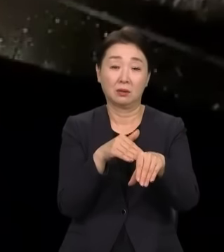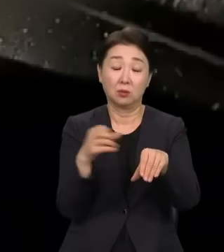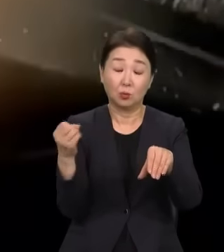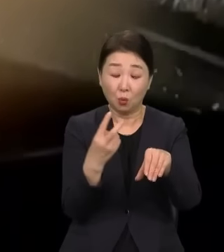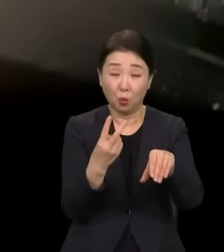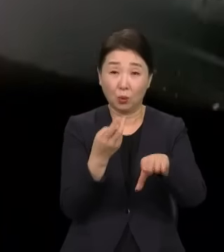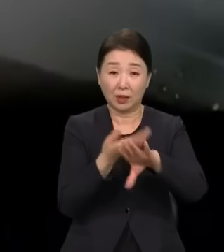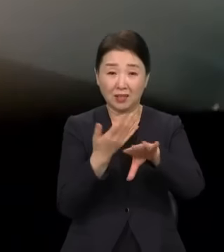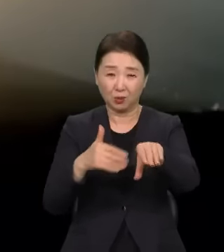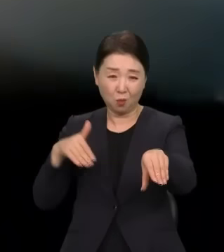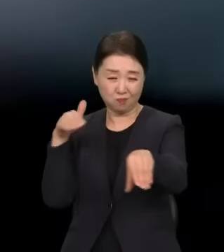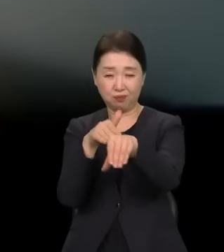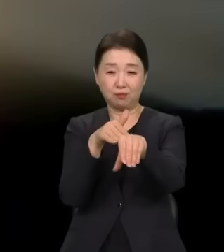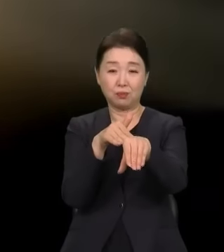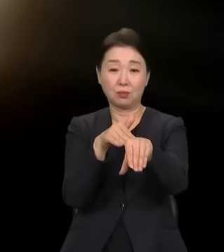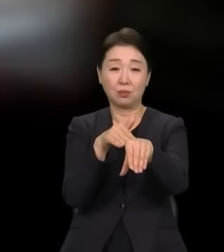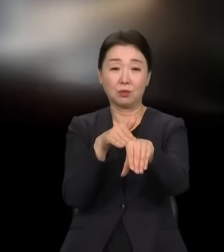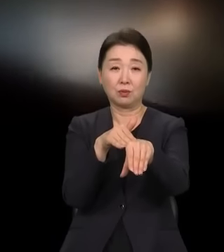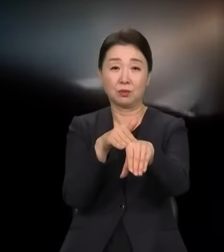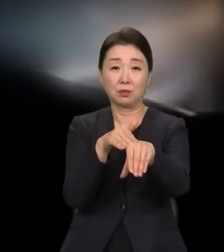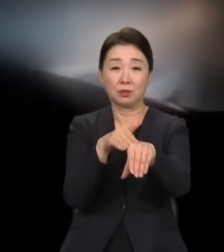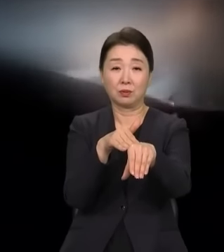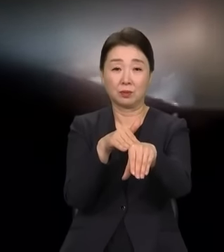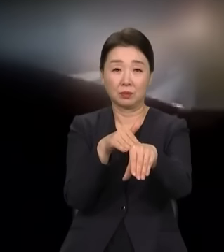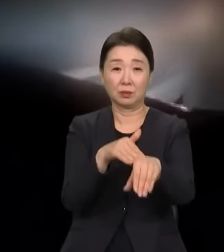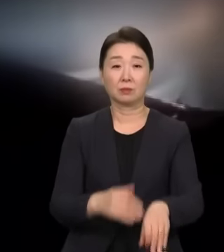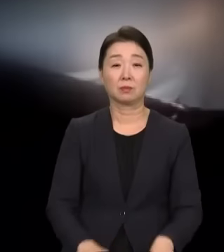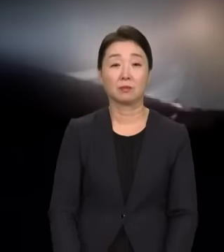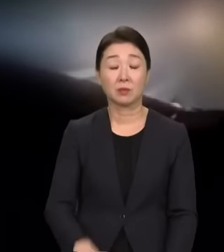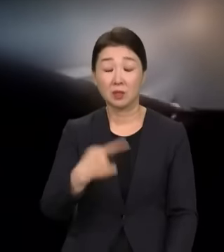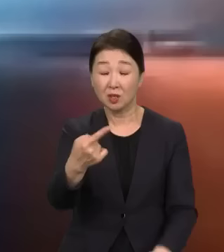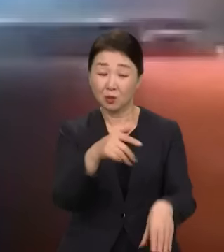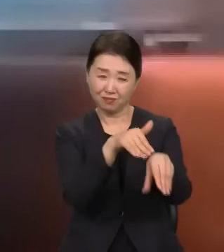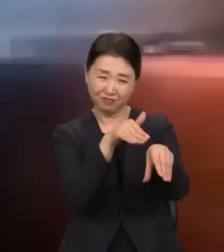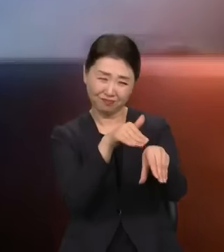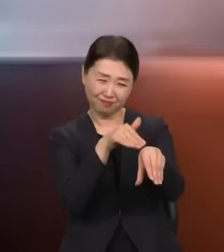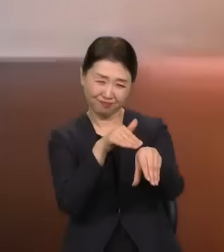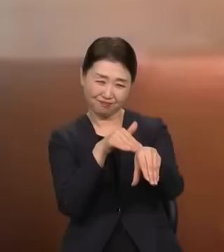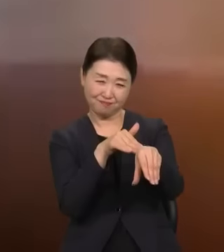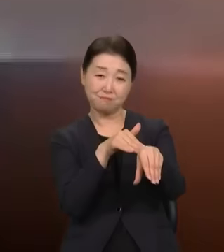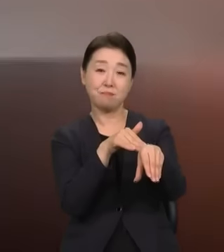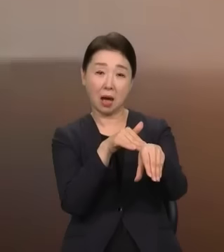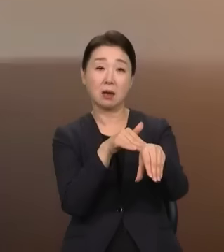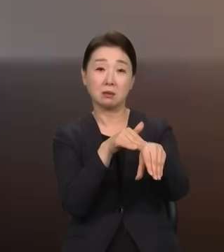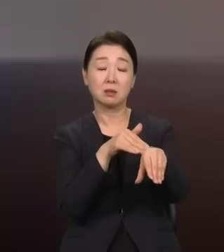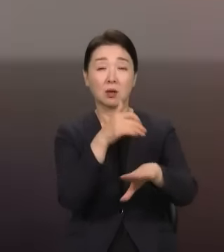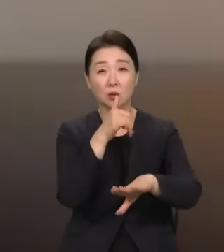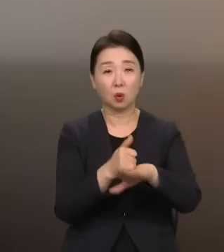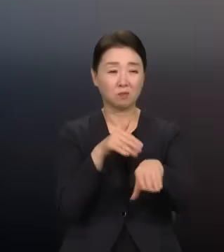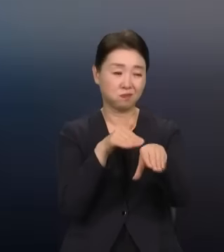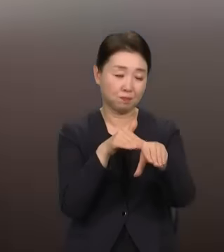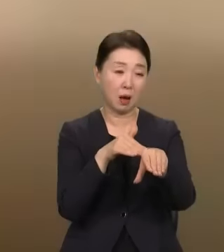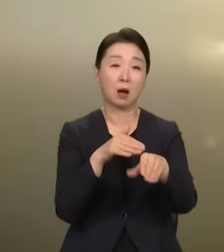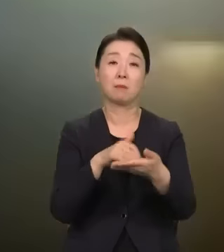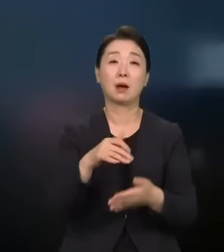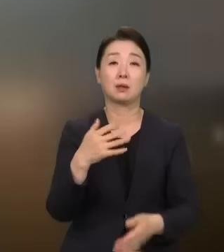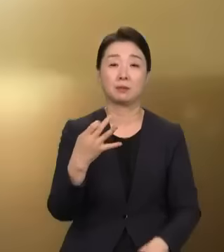곧바로 다른 차가 또 들이받습니다. 그 뒤로 차량이 잇따라 부딪히면서 14중 추돌 사고가